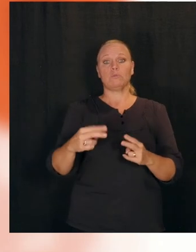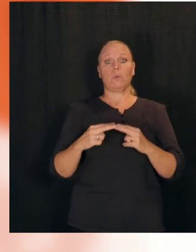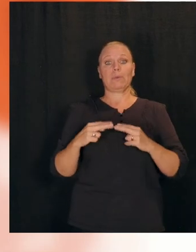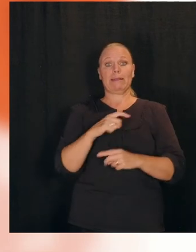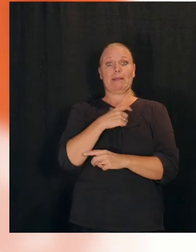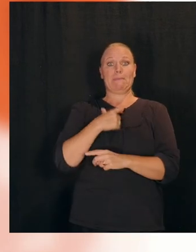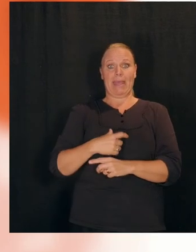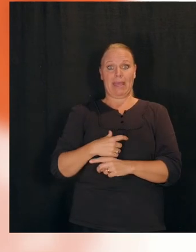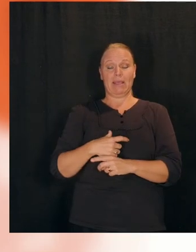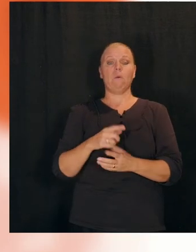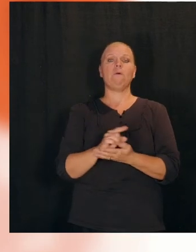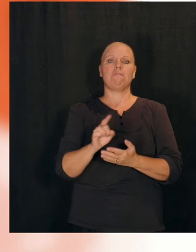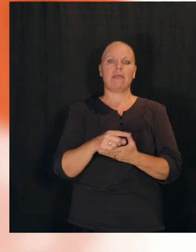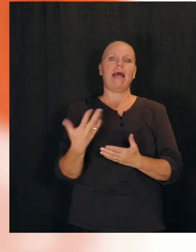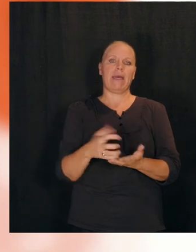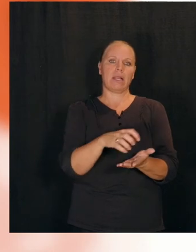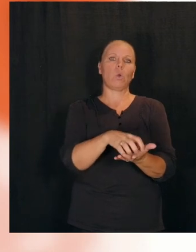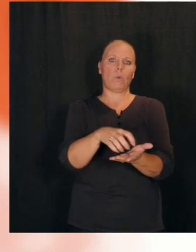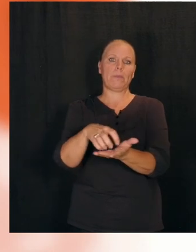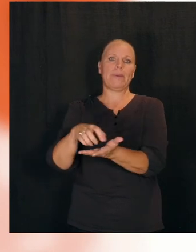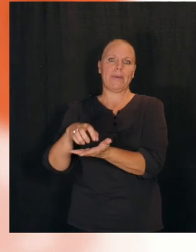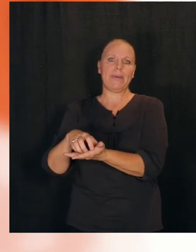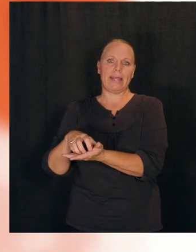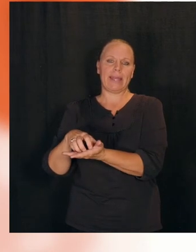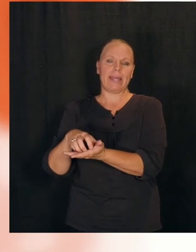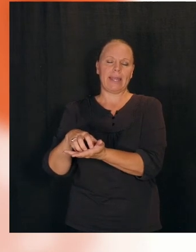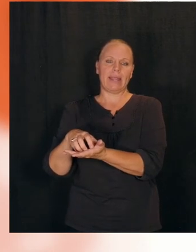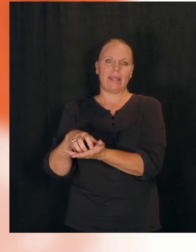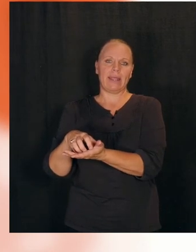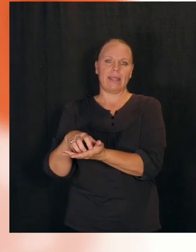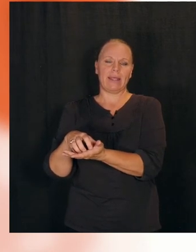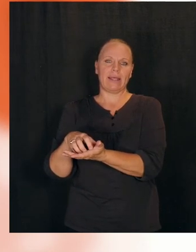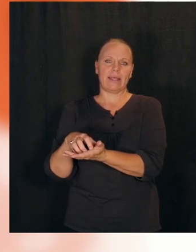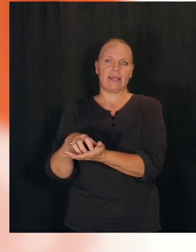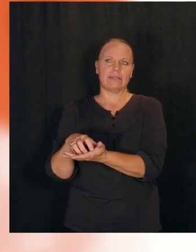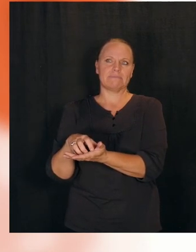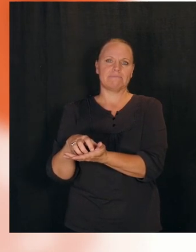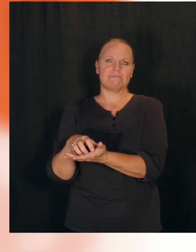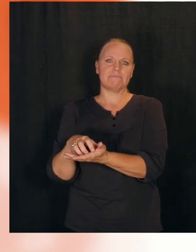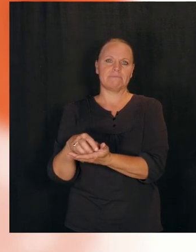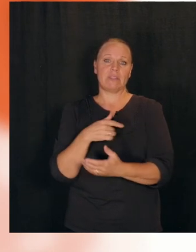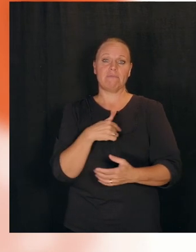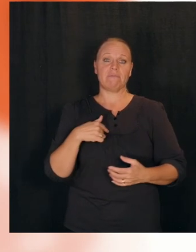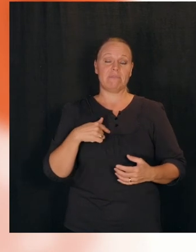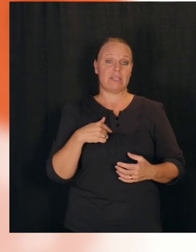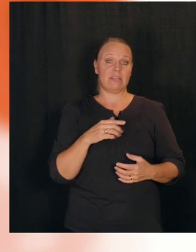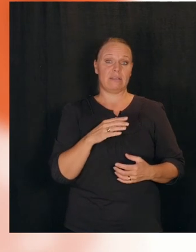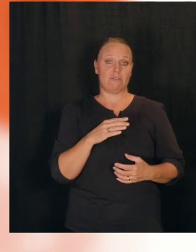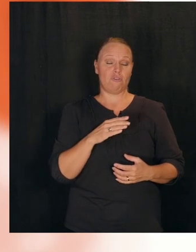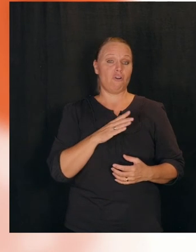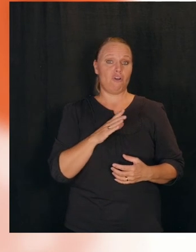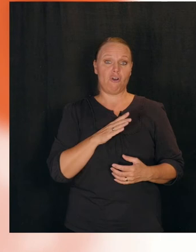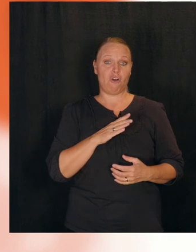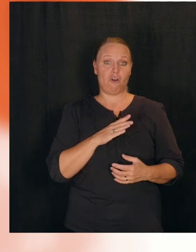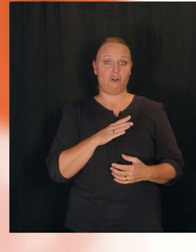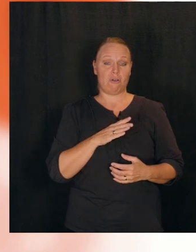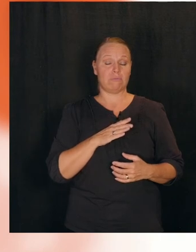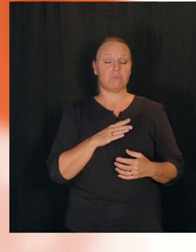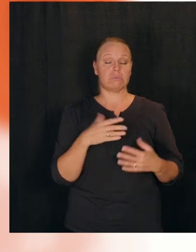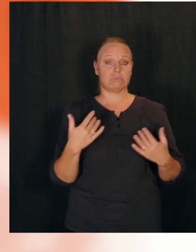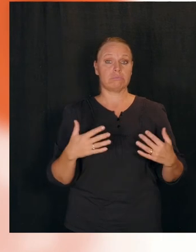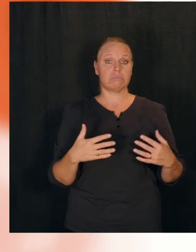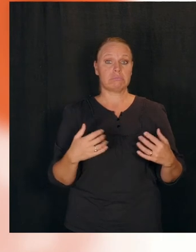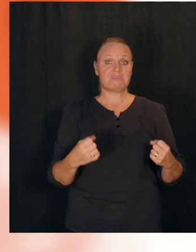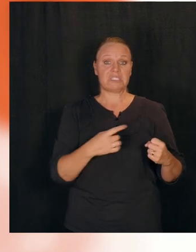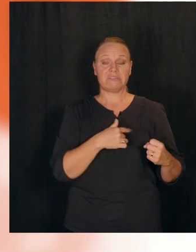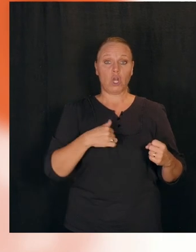mycket kommuner. Där vi har ett starkt policytryck på plats redan i Sverige